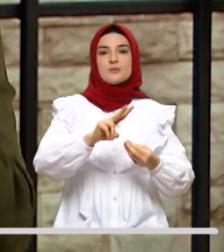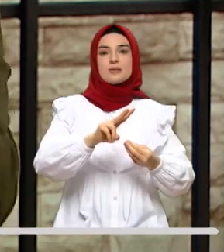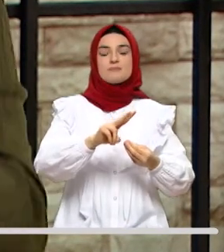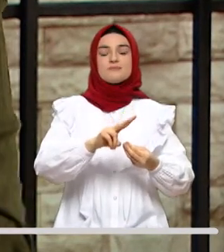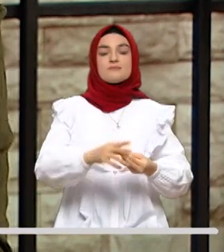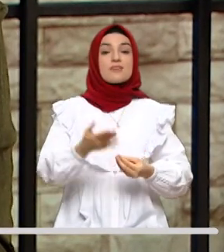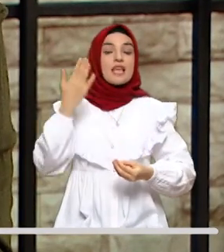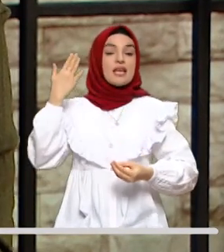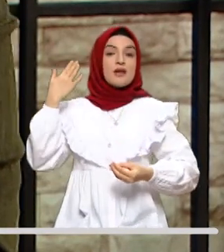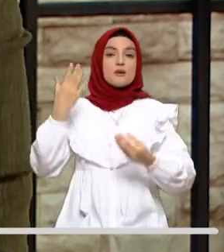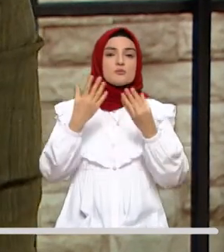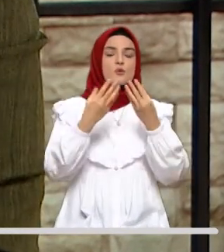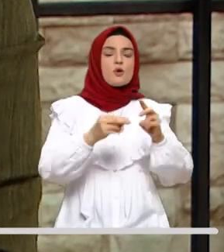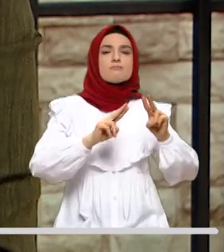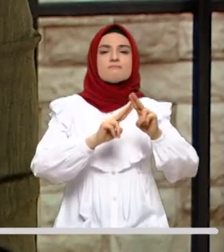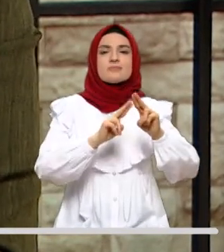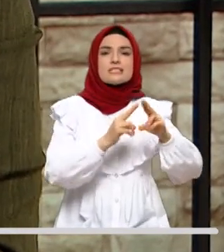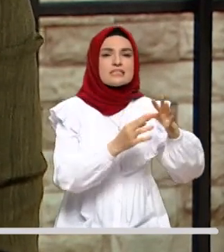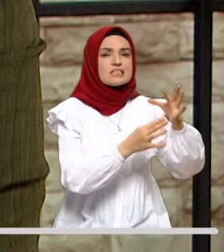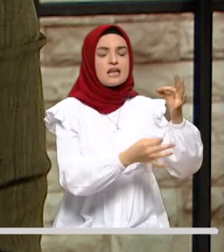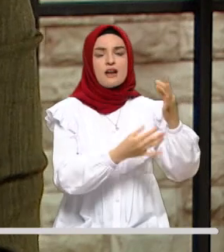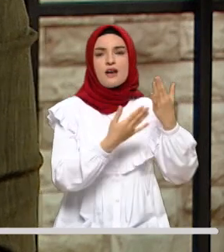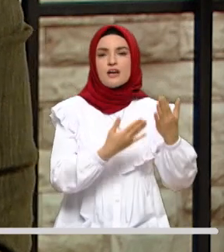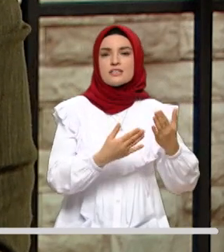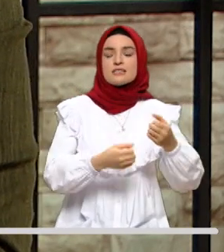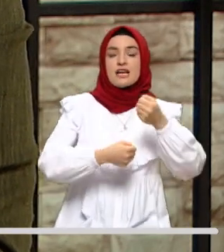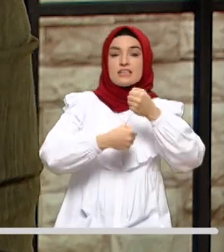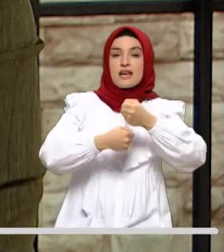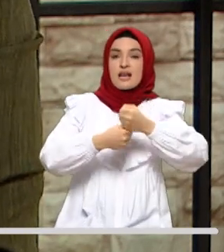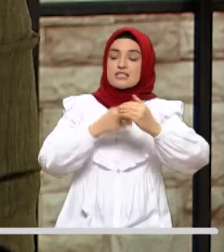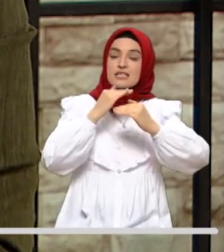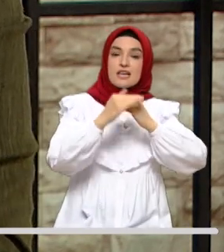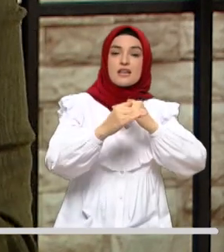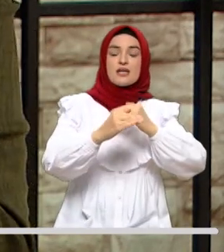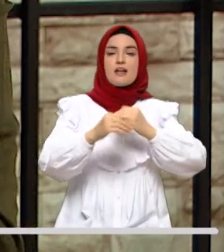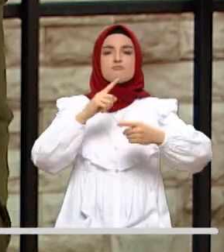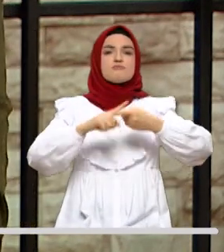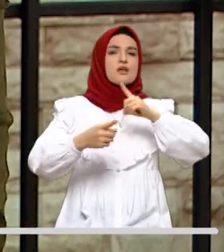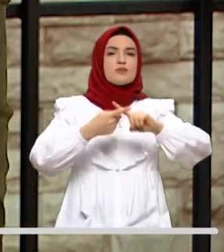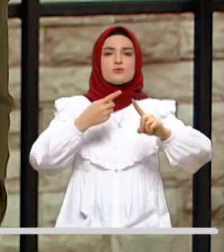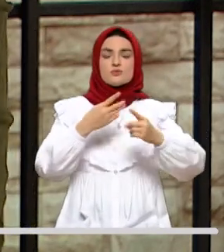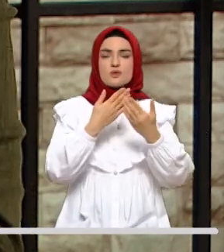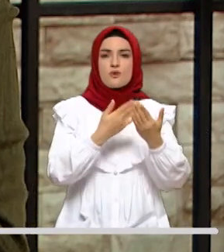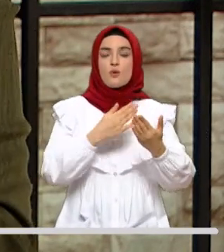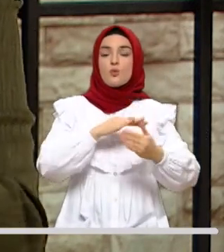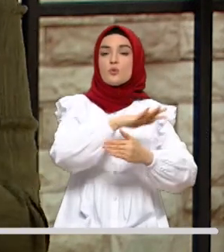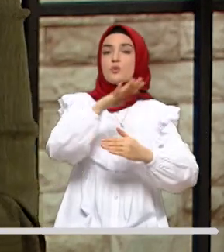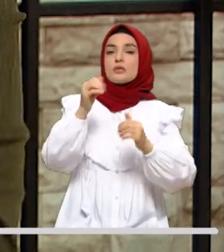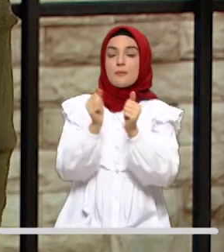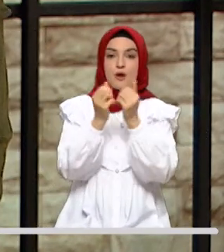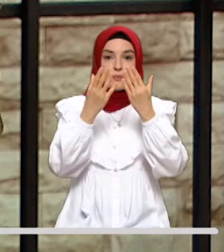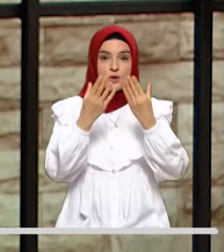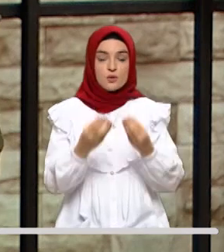olan Karahanlılar, Gazneliler, Selçuklular, Osmanlılar ve onun bakiyesi olan